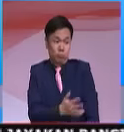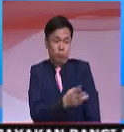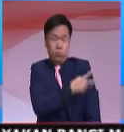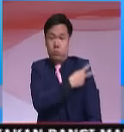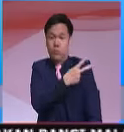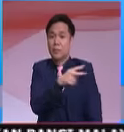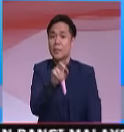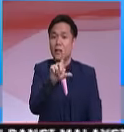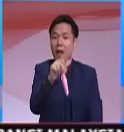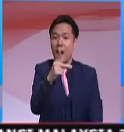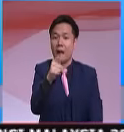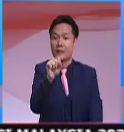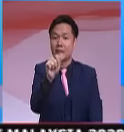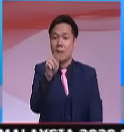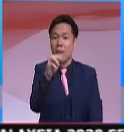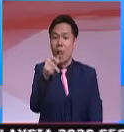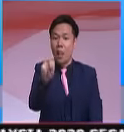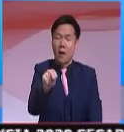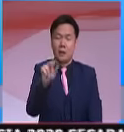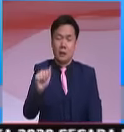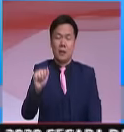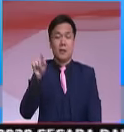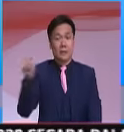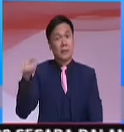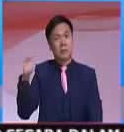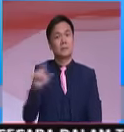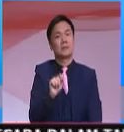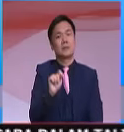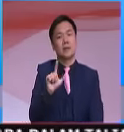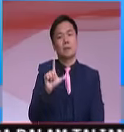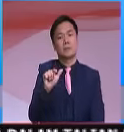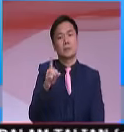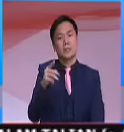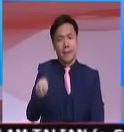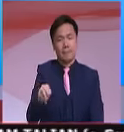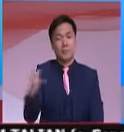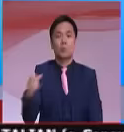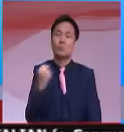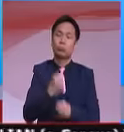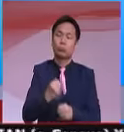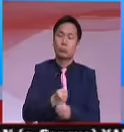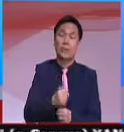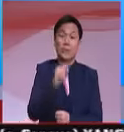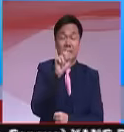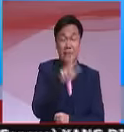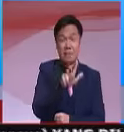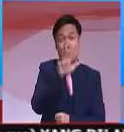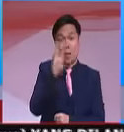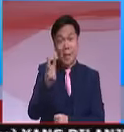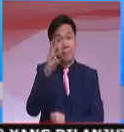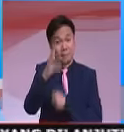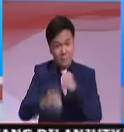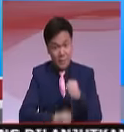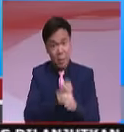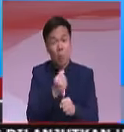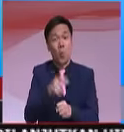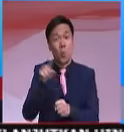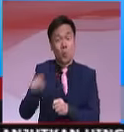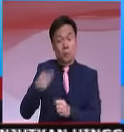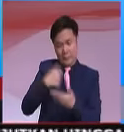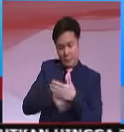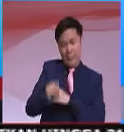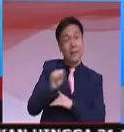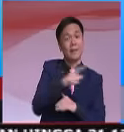tentara laut diraja Malaysia tldm berkhidmat 36 tahun dalam tldm anak cache